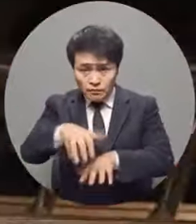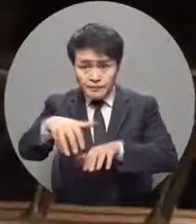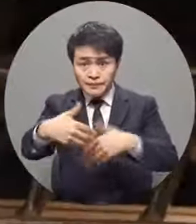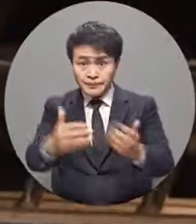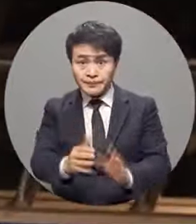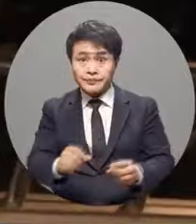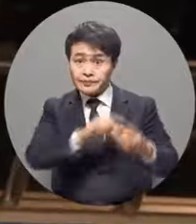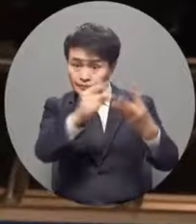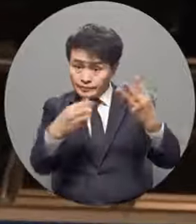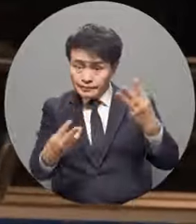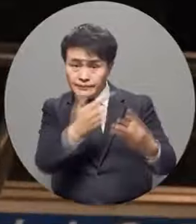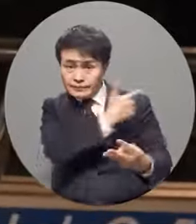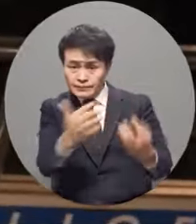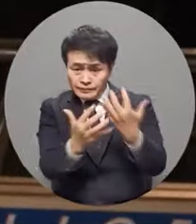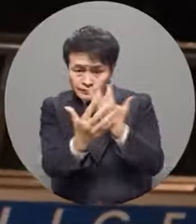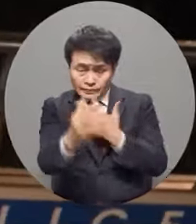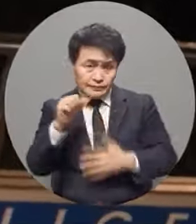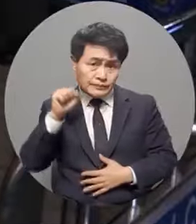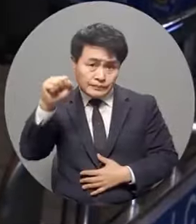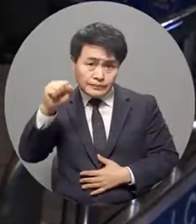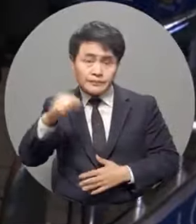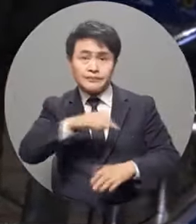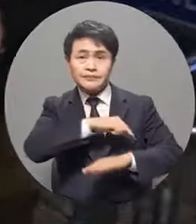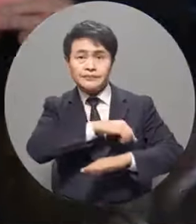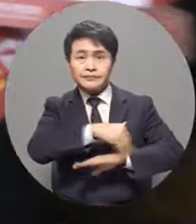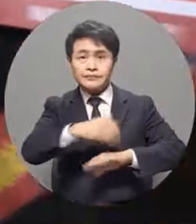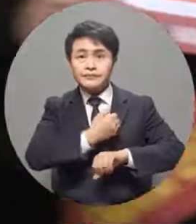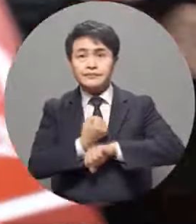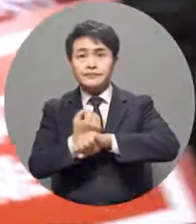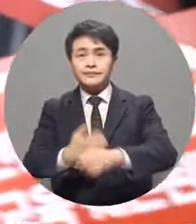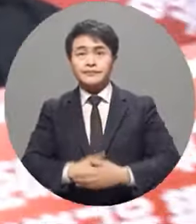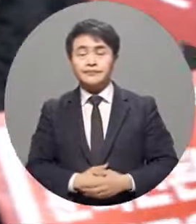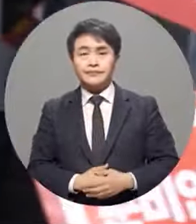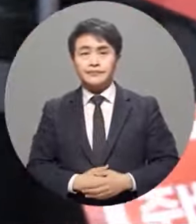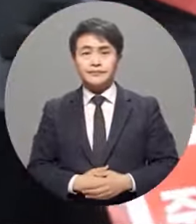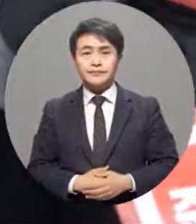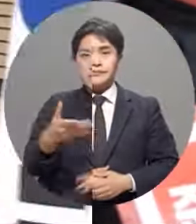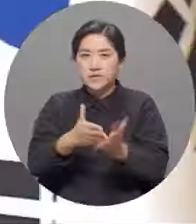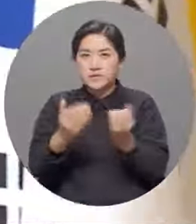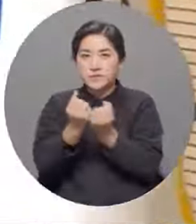3일엔 대규모 집회를 벌일 계획입니다. MBC 뉴스 박수희입니다.